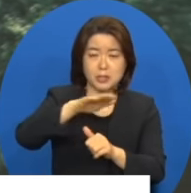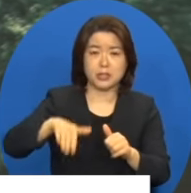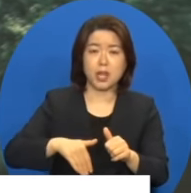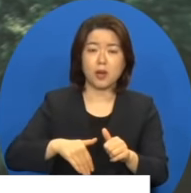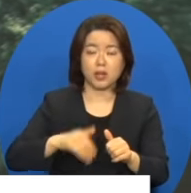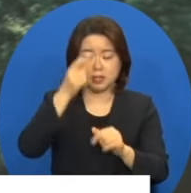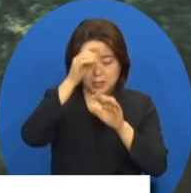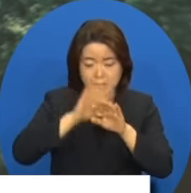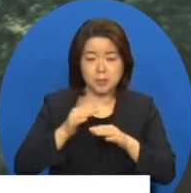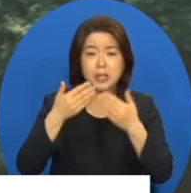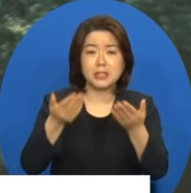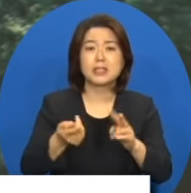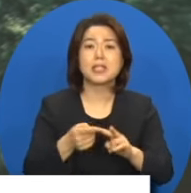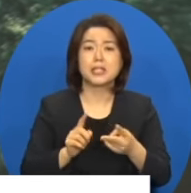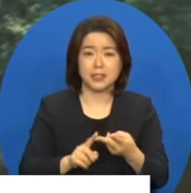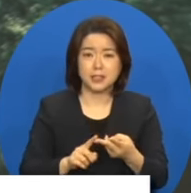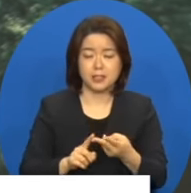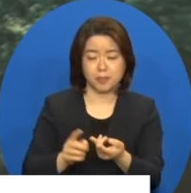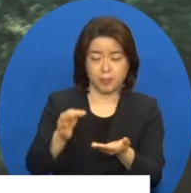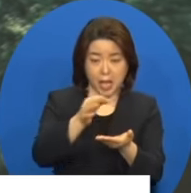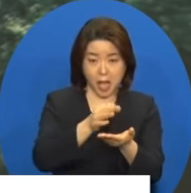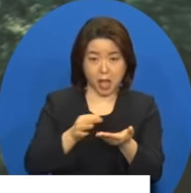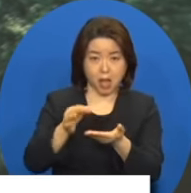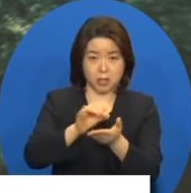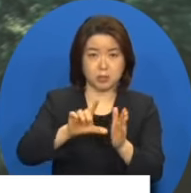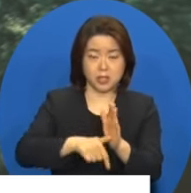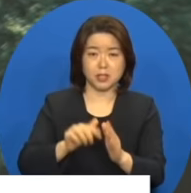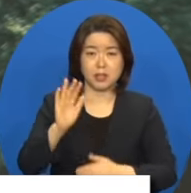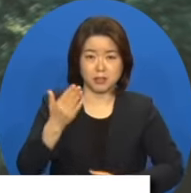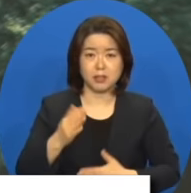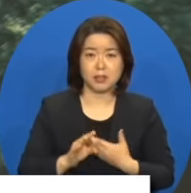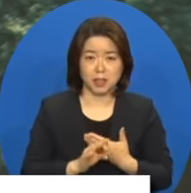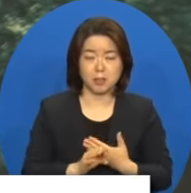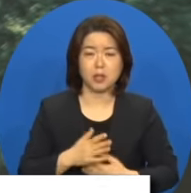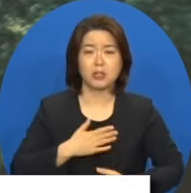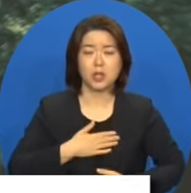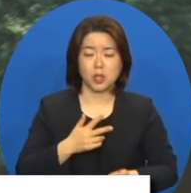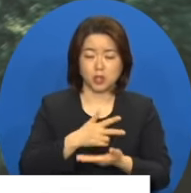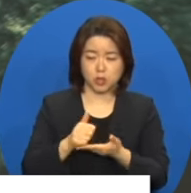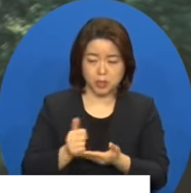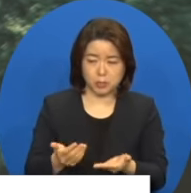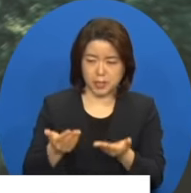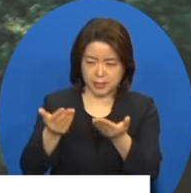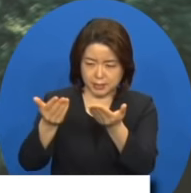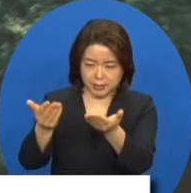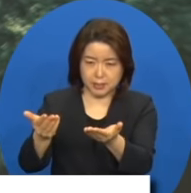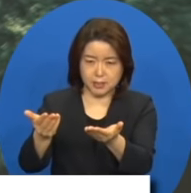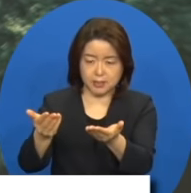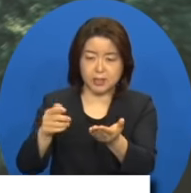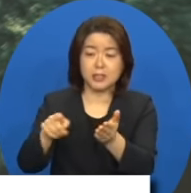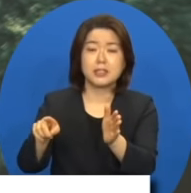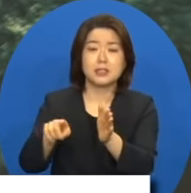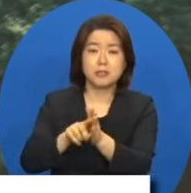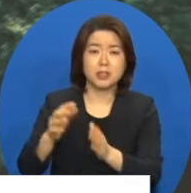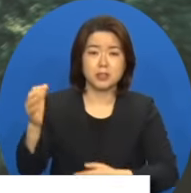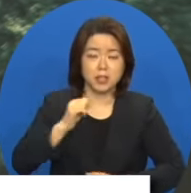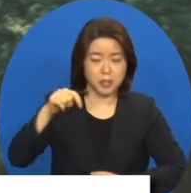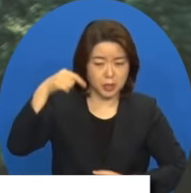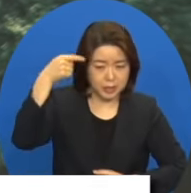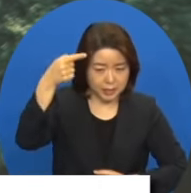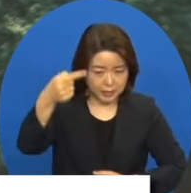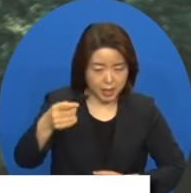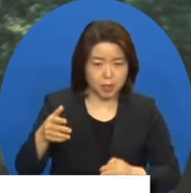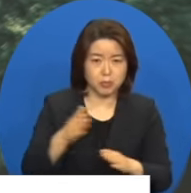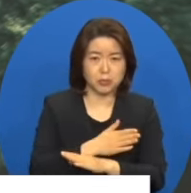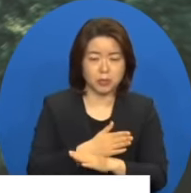예배를 드리든지 헌금 시간이 오면 저는 주님께 드리는 것이라는 믿음으로 그 다음부터 그렇게